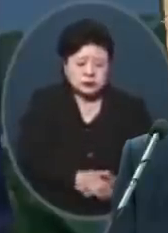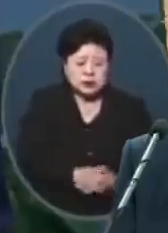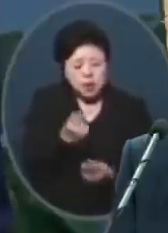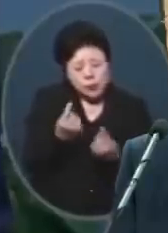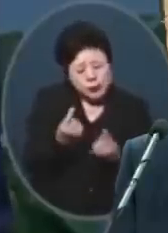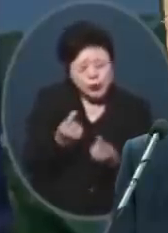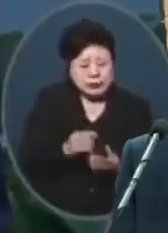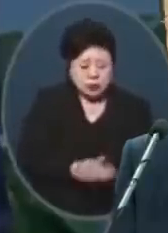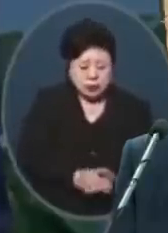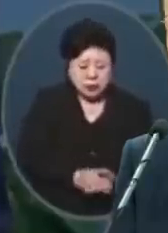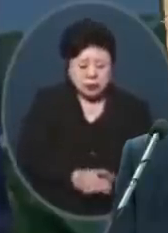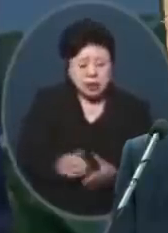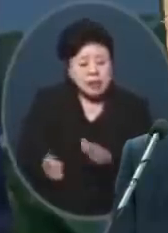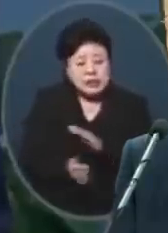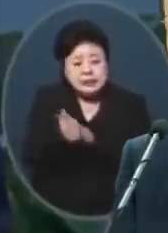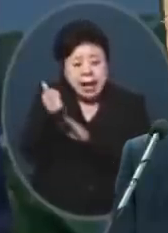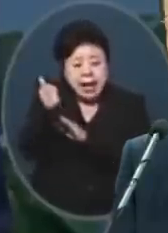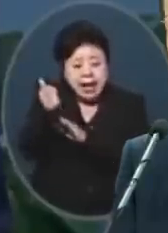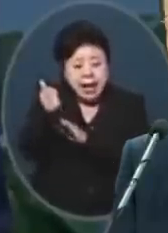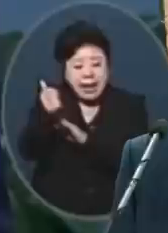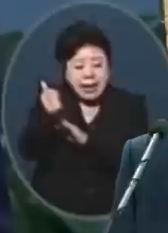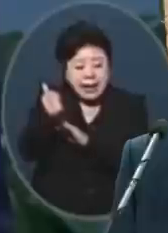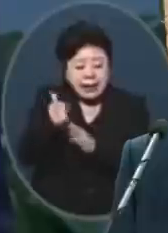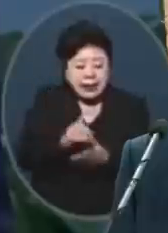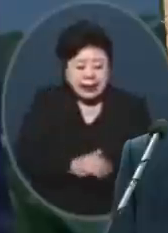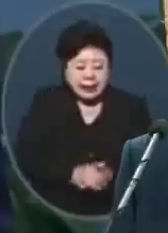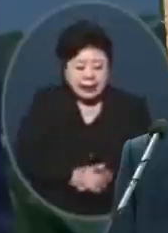비교해서 희망을